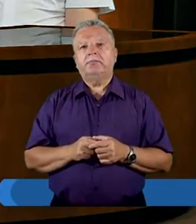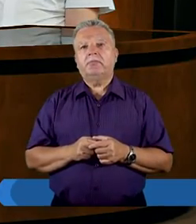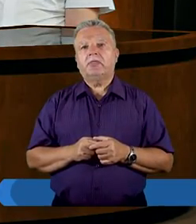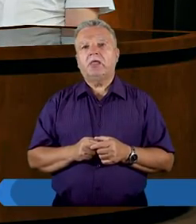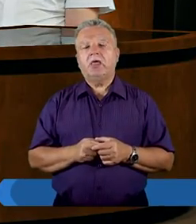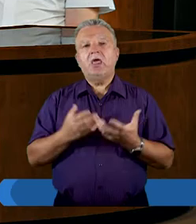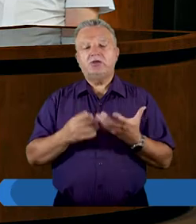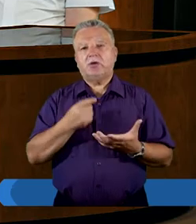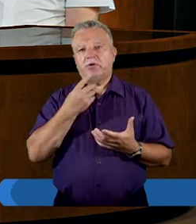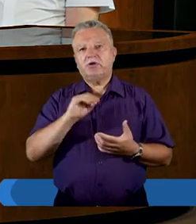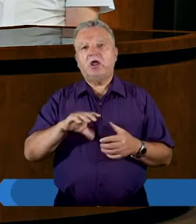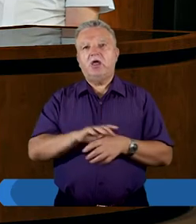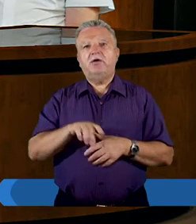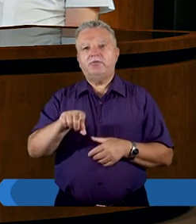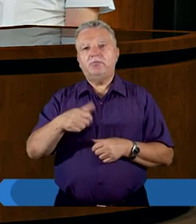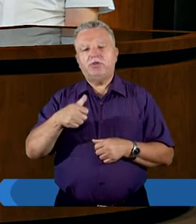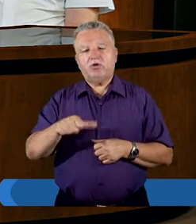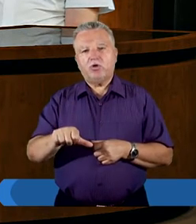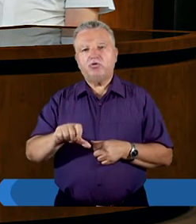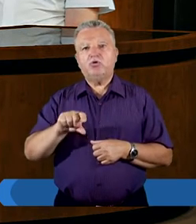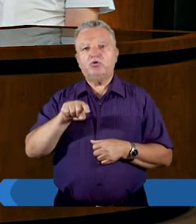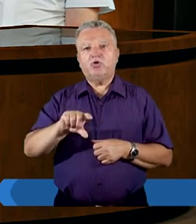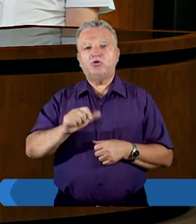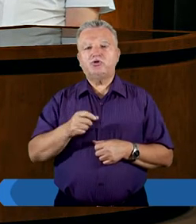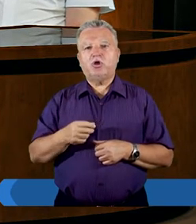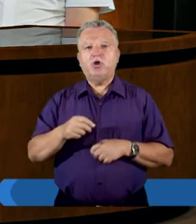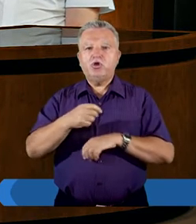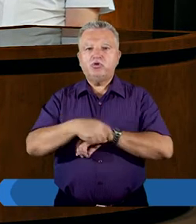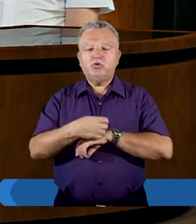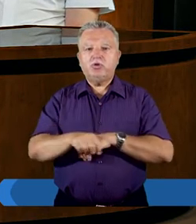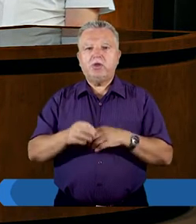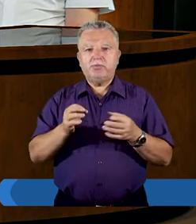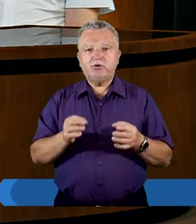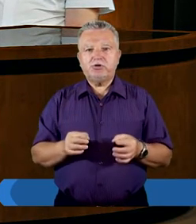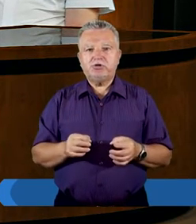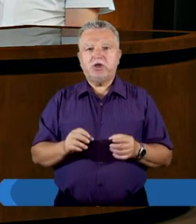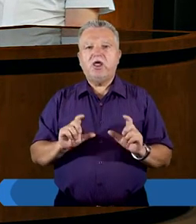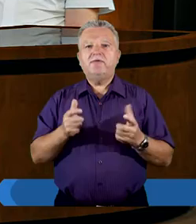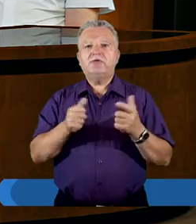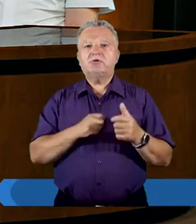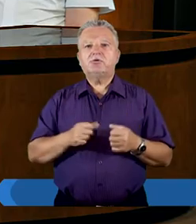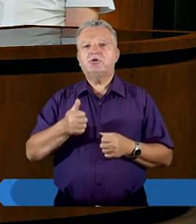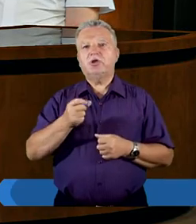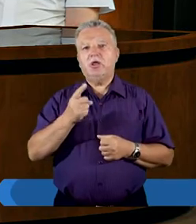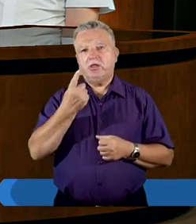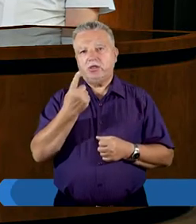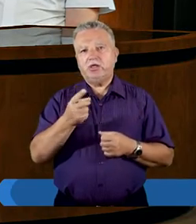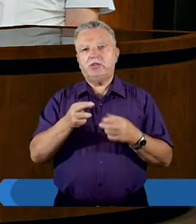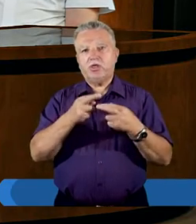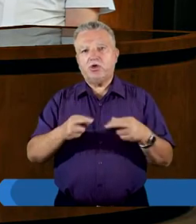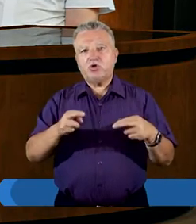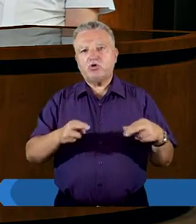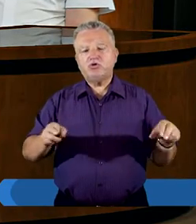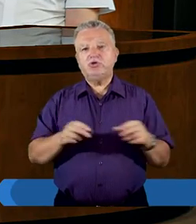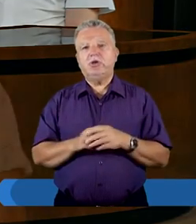Chciałam powiedzieć, że w tym tygodniu to, co teraz rozważamy, to przydarzyło się pewnej rodzinie,